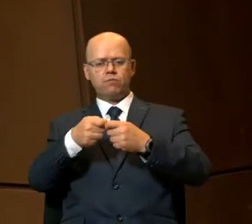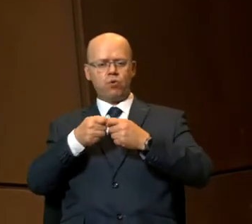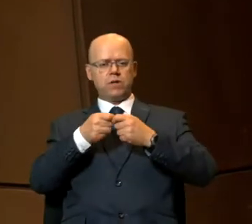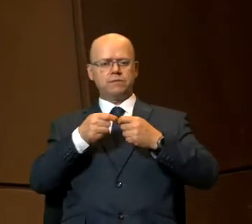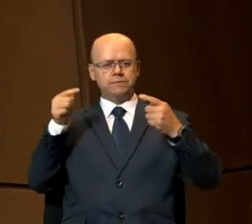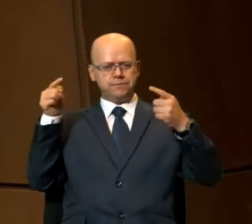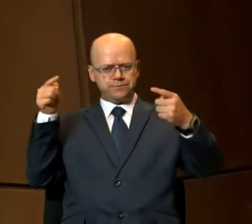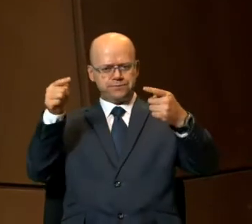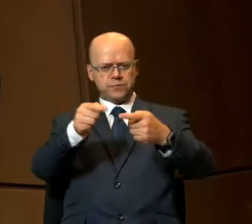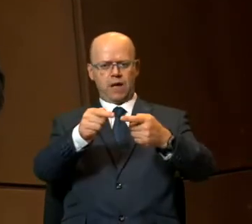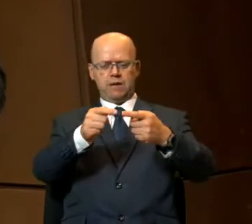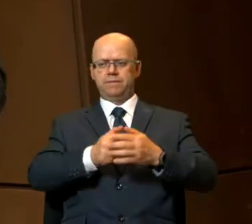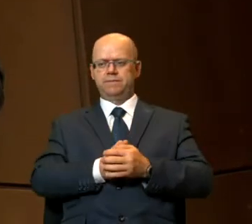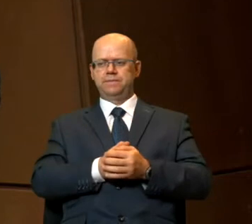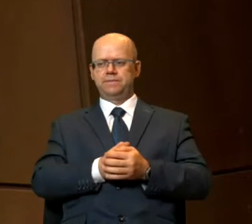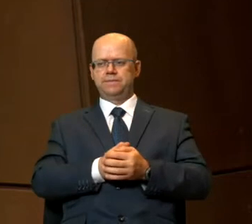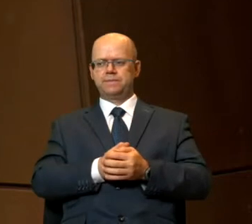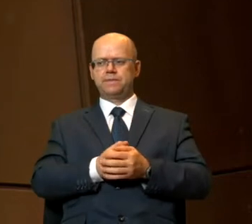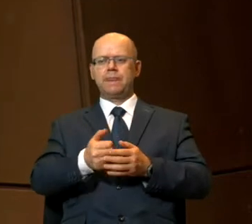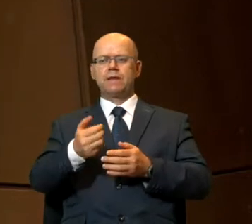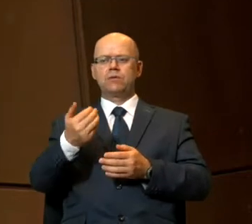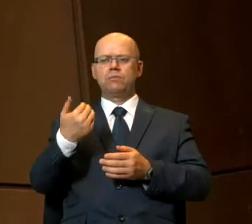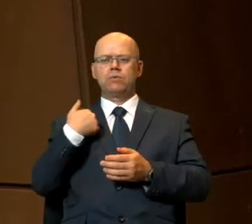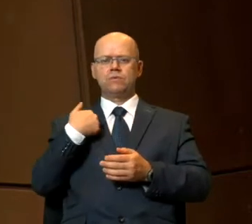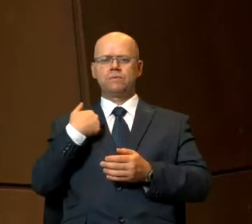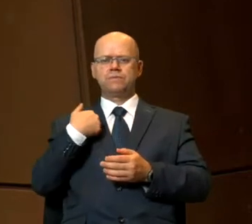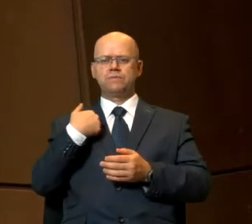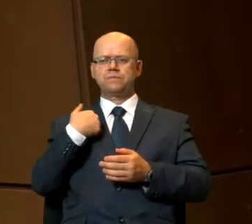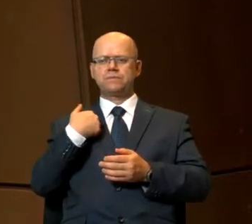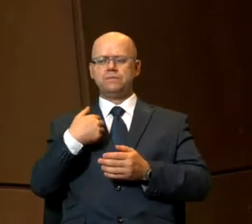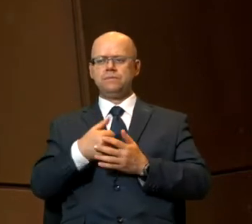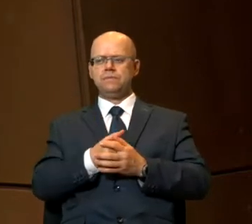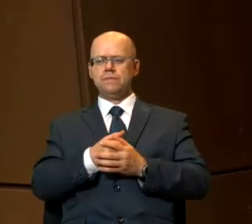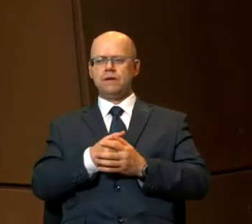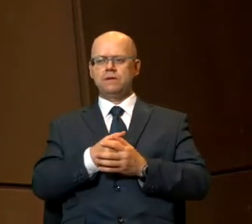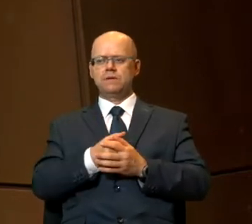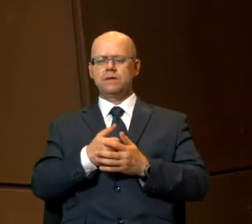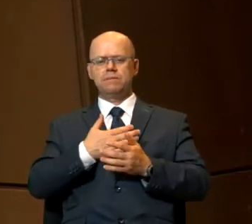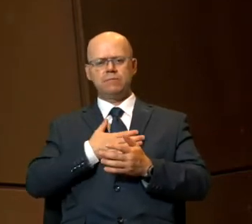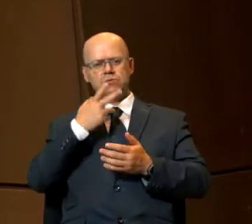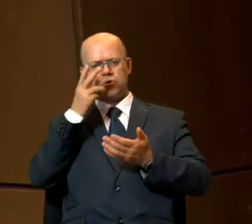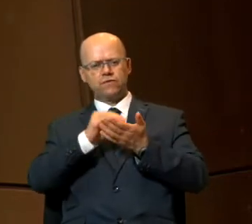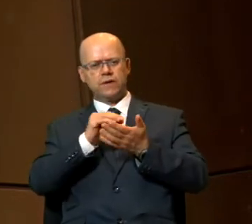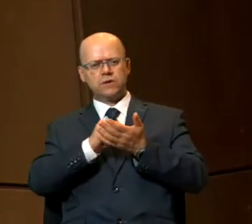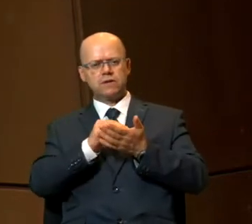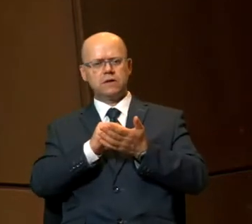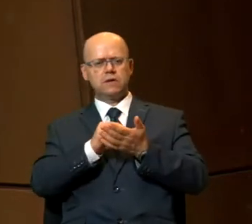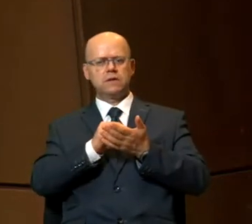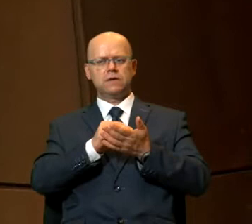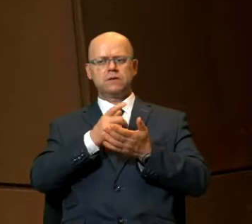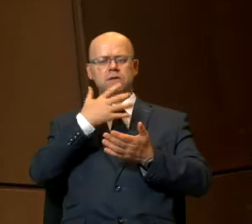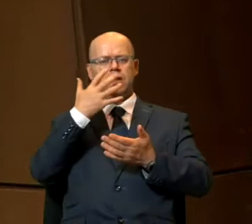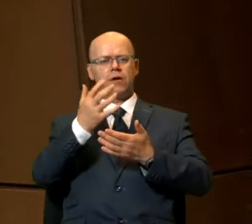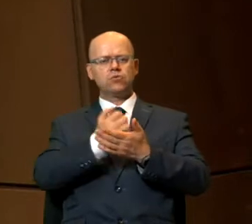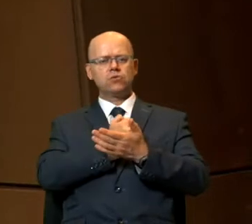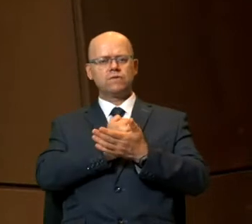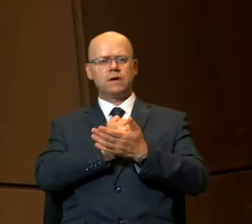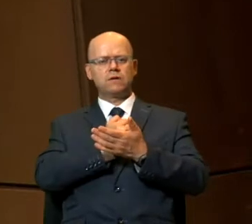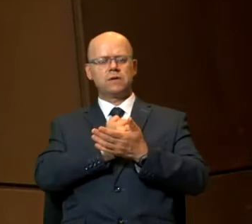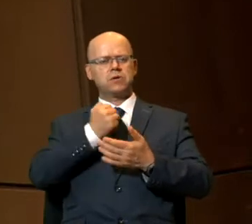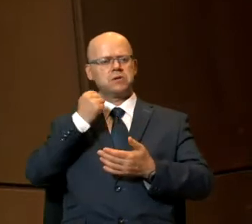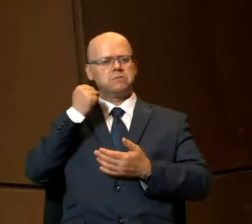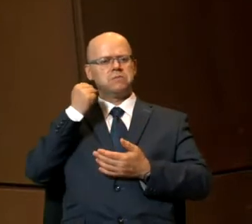się tą ideę i porzuciło się to, ponieważ mamy pewne doświadczenie, że zawsze się nadużywa tego. Naziści twierdzili,